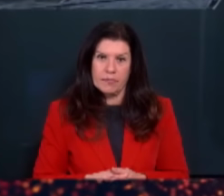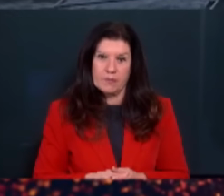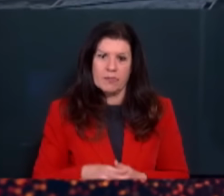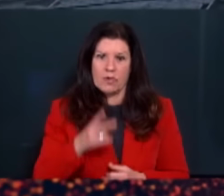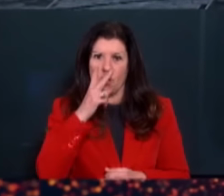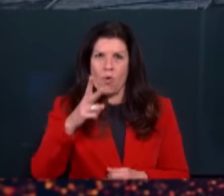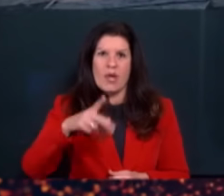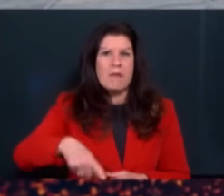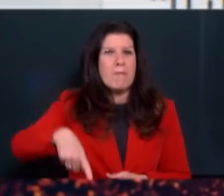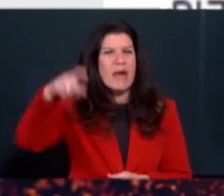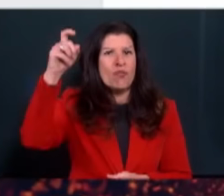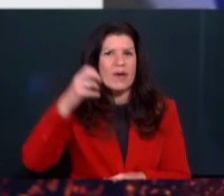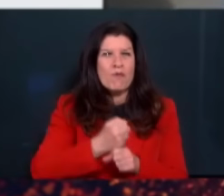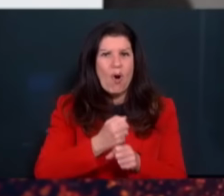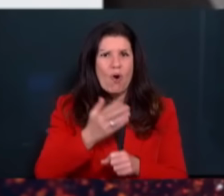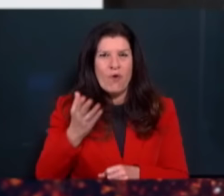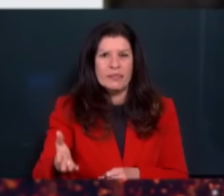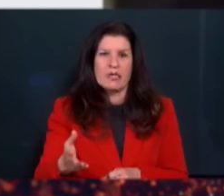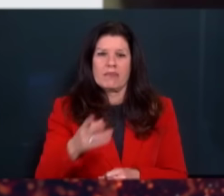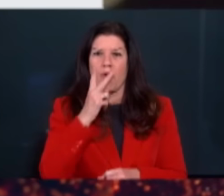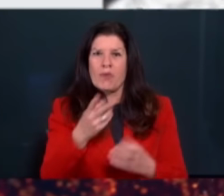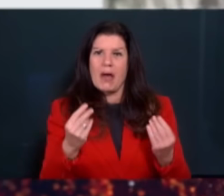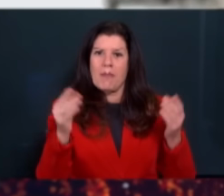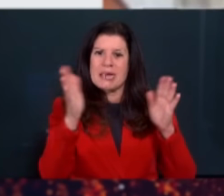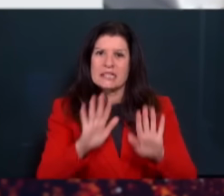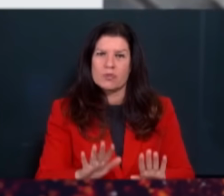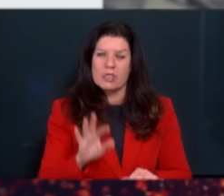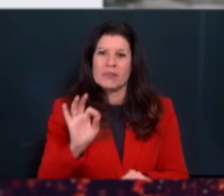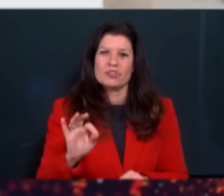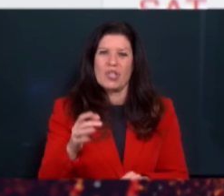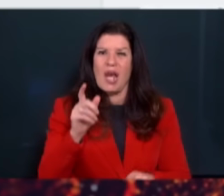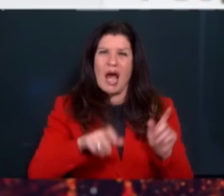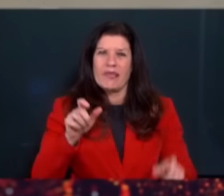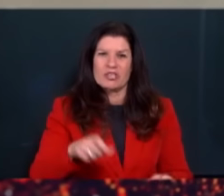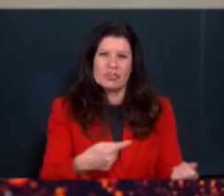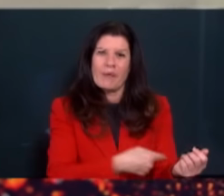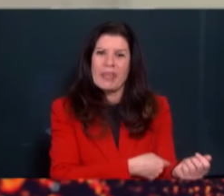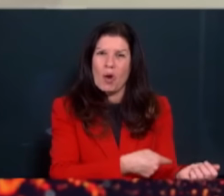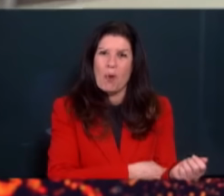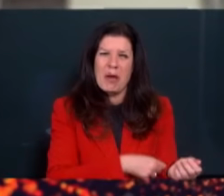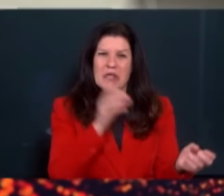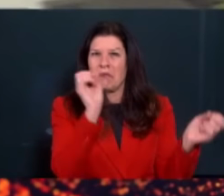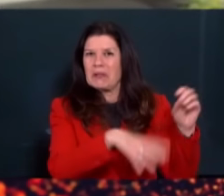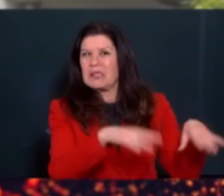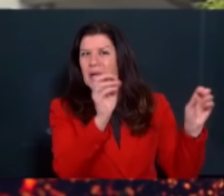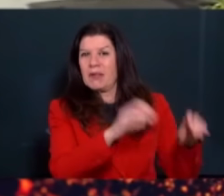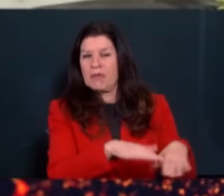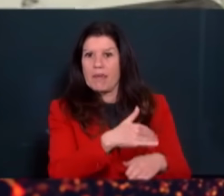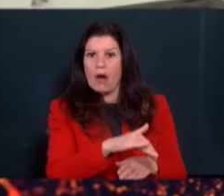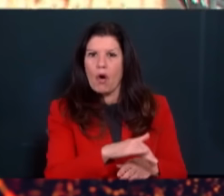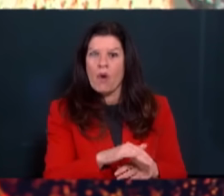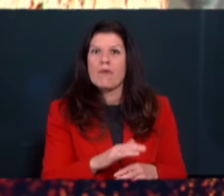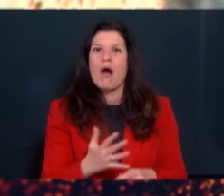כשהמנופים עובדים בדרום תל אביב והרשת מוצפת בסרטונים של נרקומנים זרוקים ברחוב, הדברים מתחילים סוף סוף